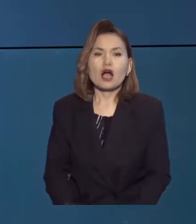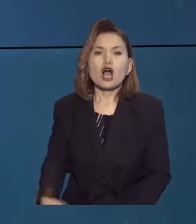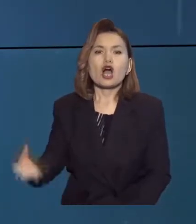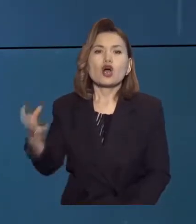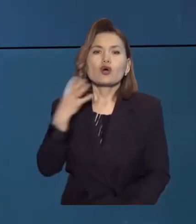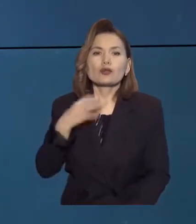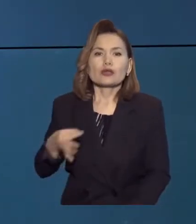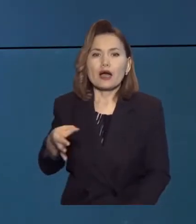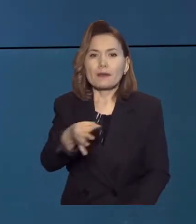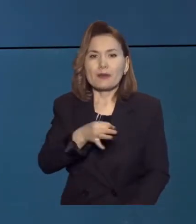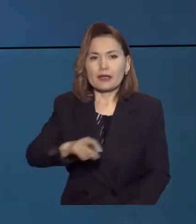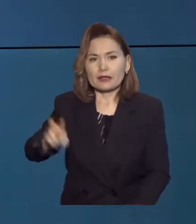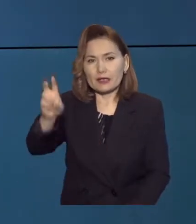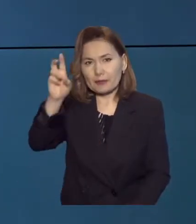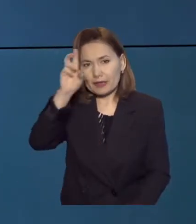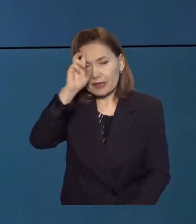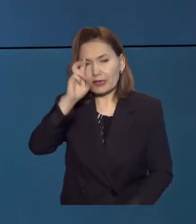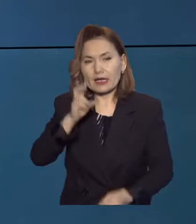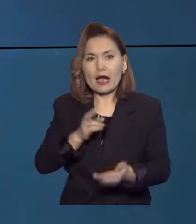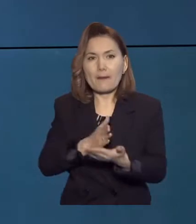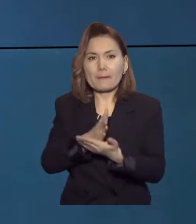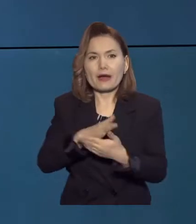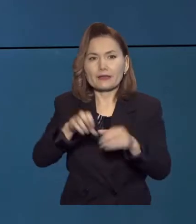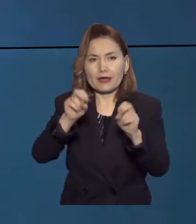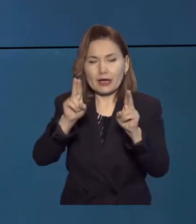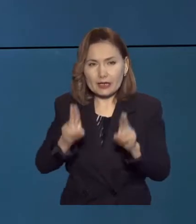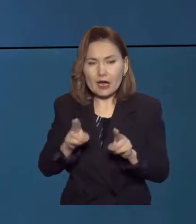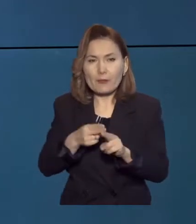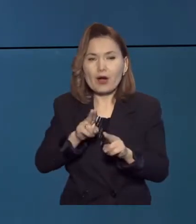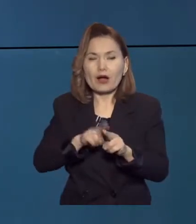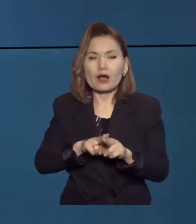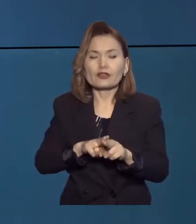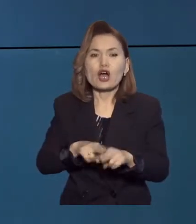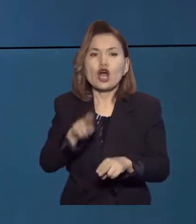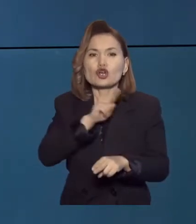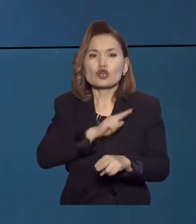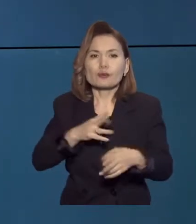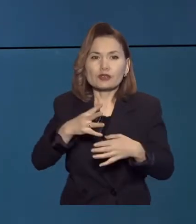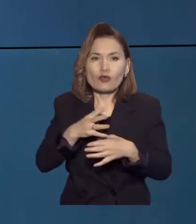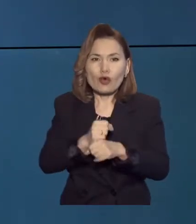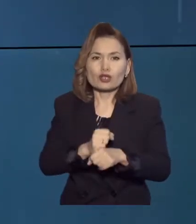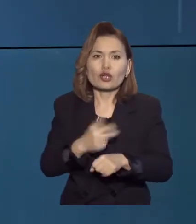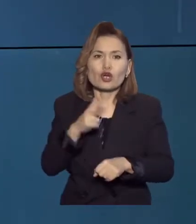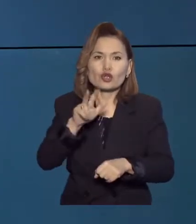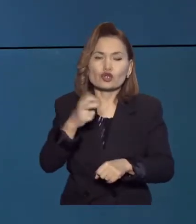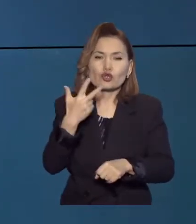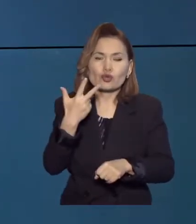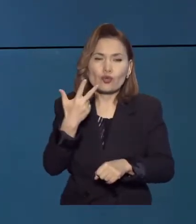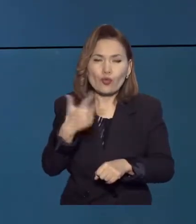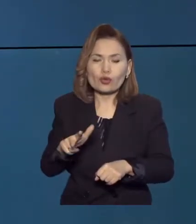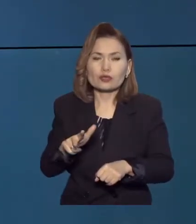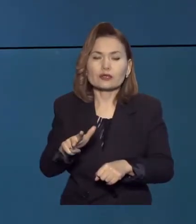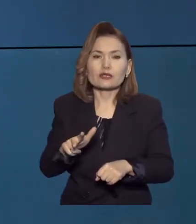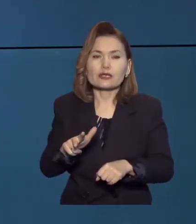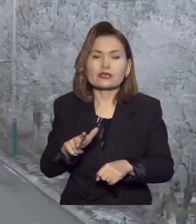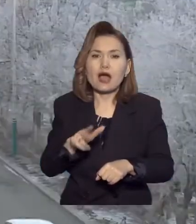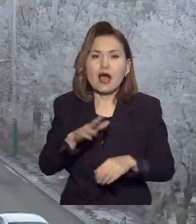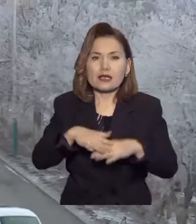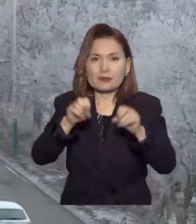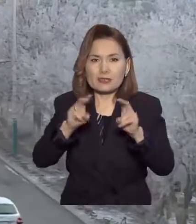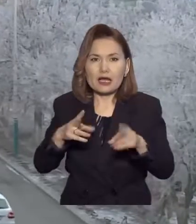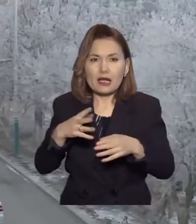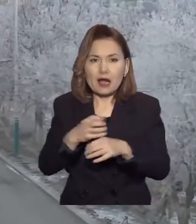Елгоралай Қызылорда облысында мемлекеттік қызметшілердің штаттық саны биыл 330 орынға қысқарған. Қазір аймақтағы мемлекеттік